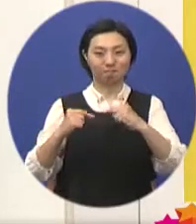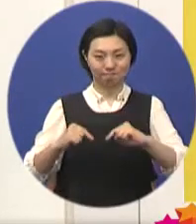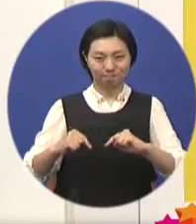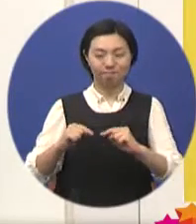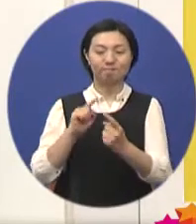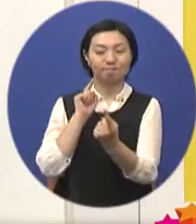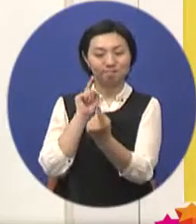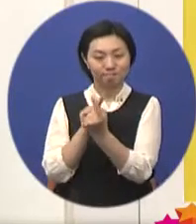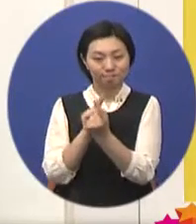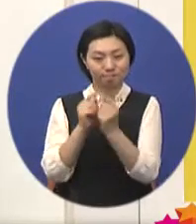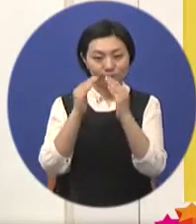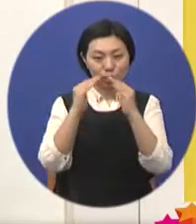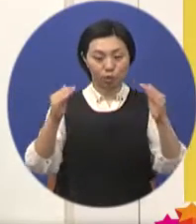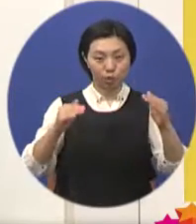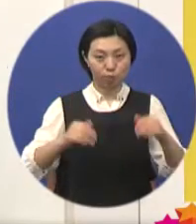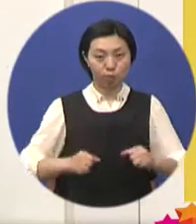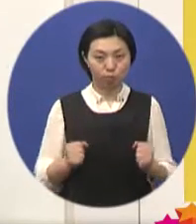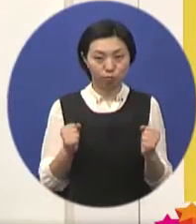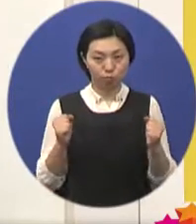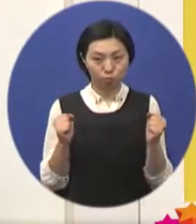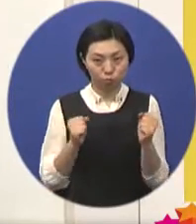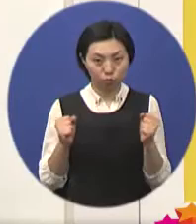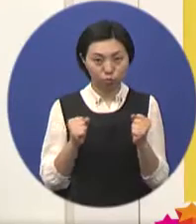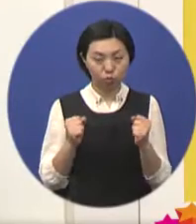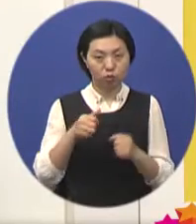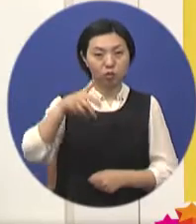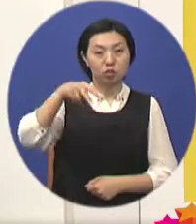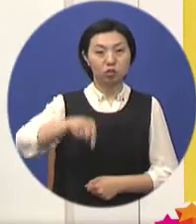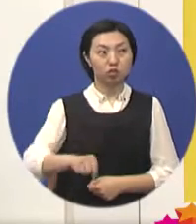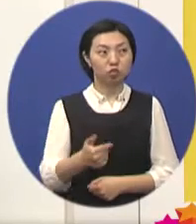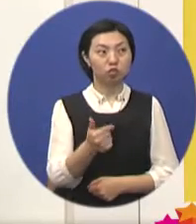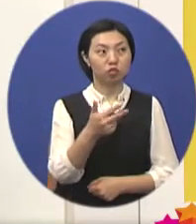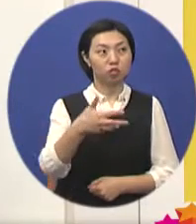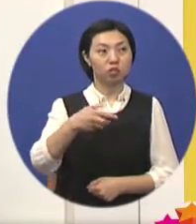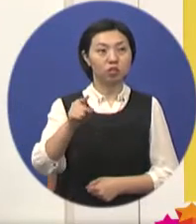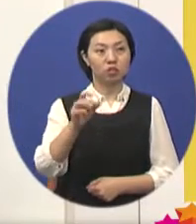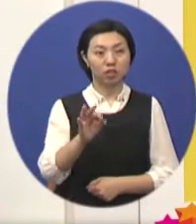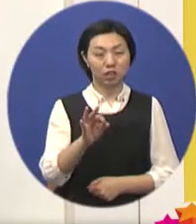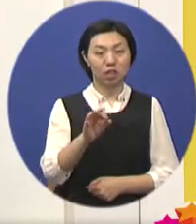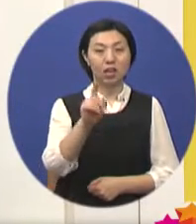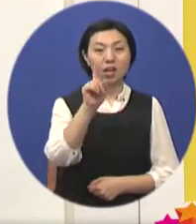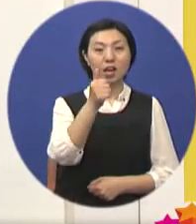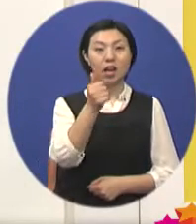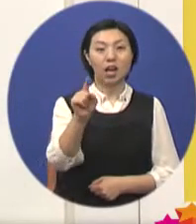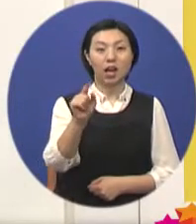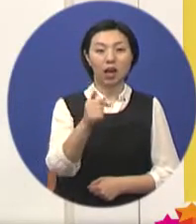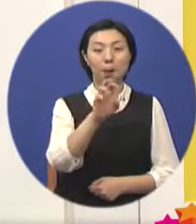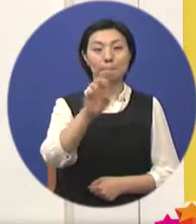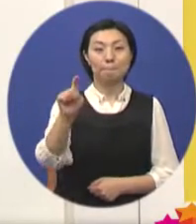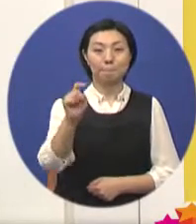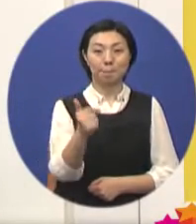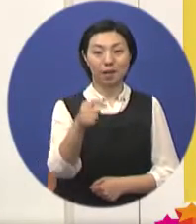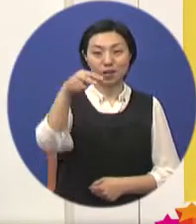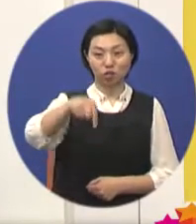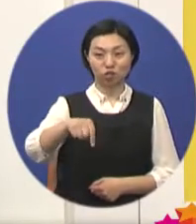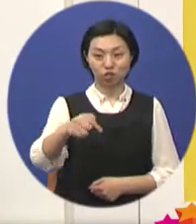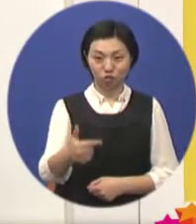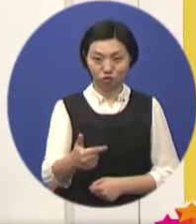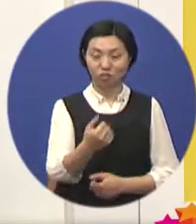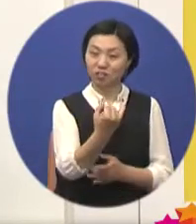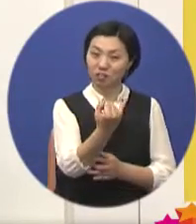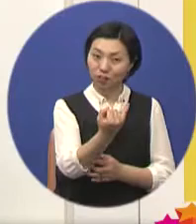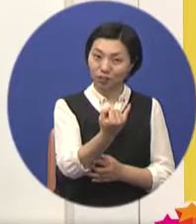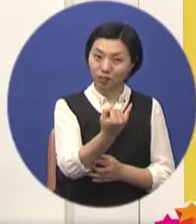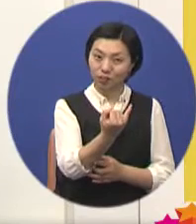안녕하세요. 전북 순창에 사시는 한판순 어머니 모십니다. 한판순 씨. 한판에 어떻게 된다는